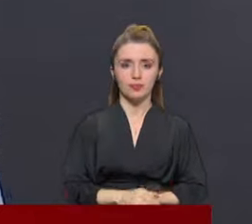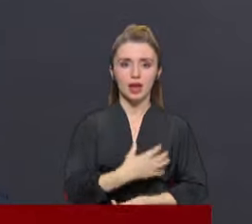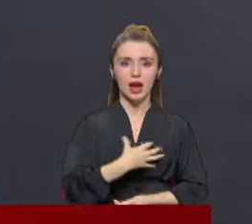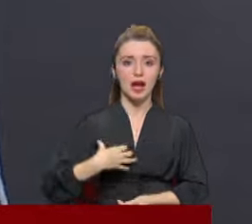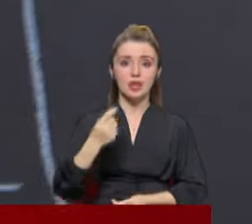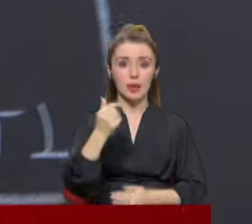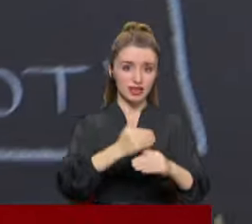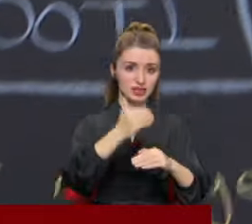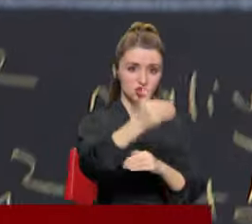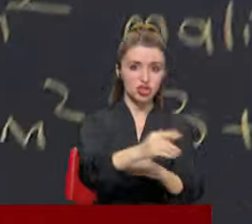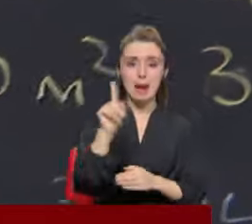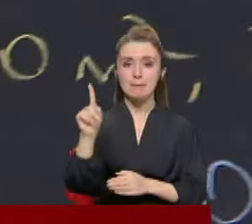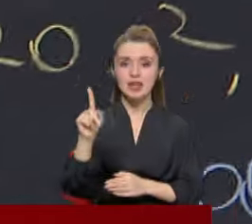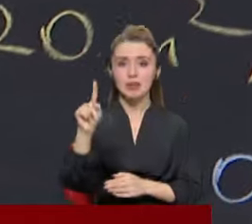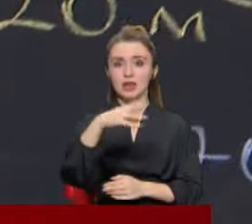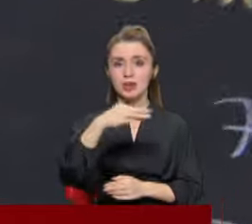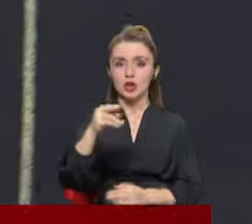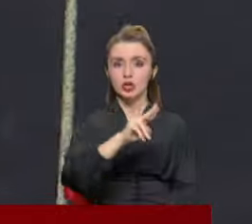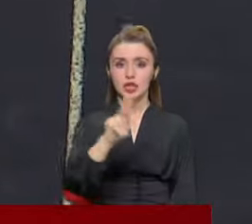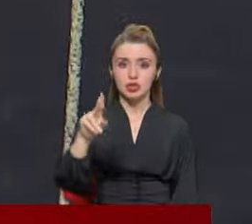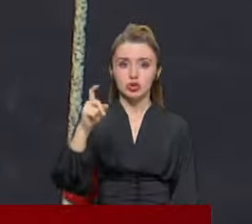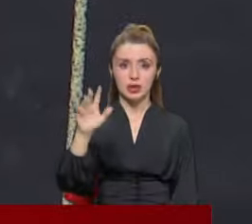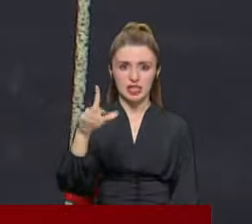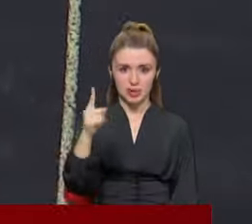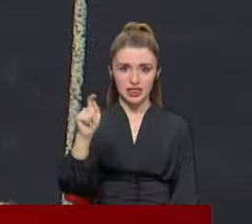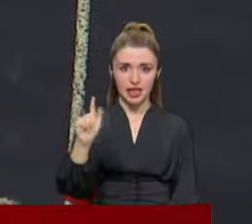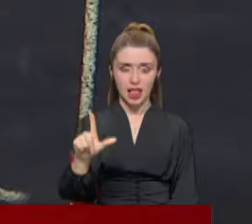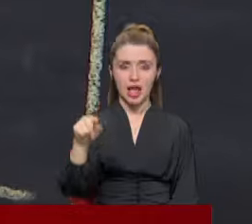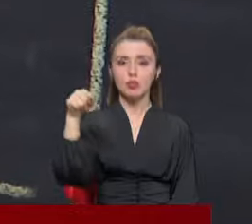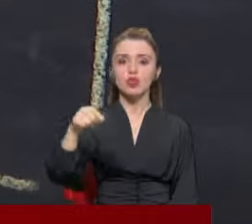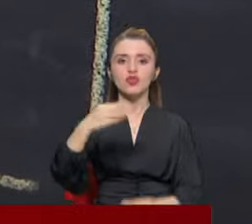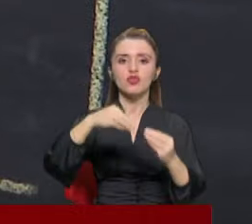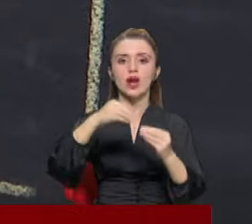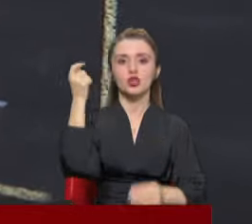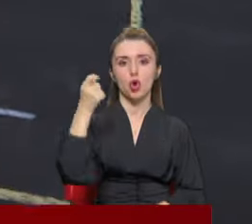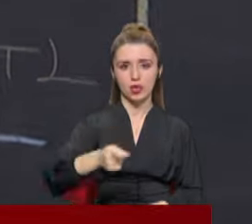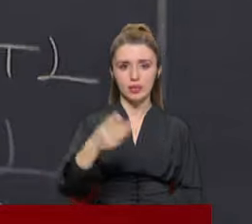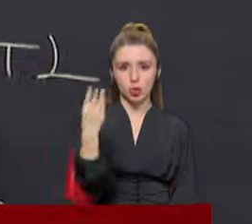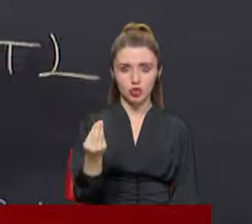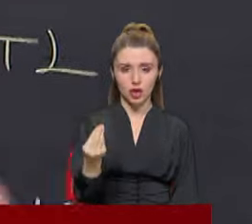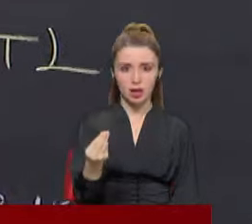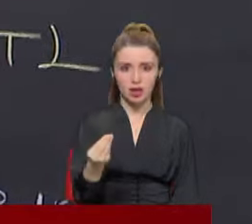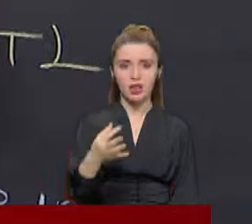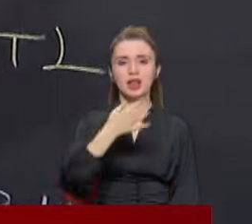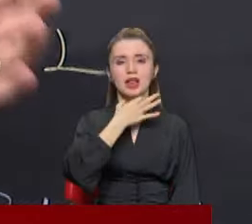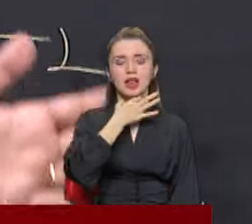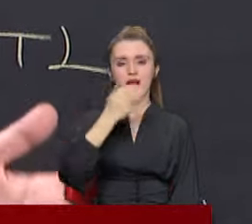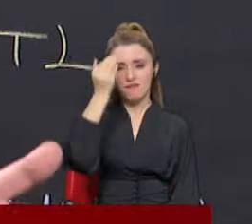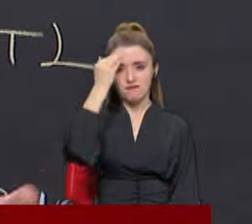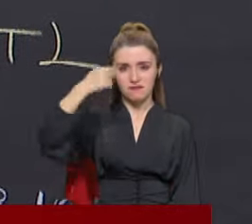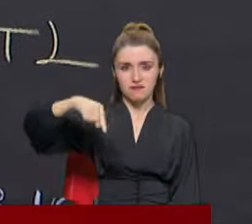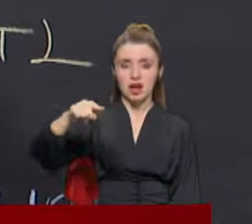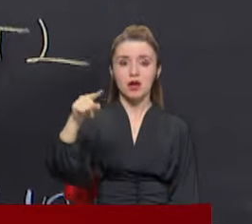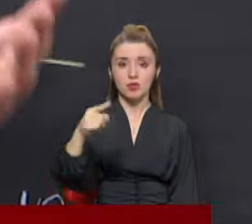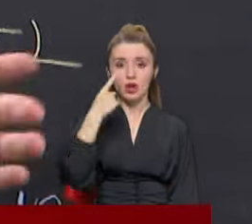paranın dışında bir de 1 milyon 795 bin TL kadar faiz ödemesi olacak. Dar gelirlinin bu